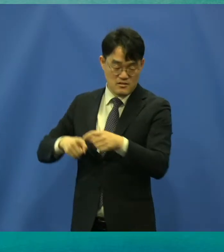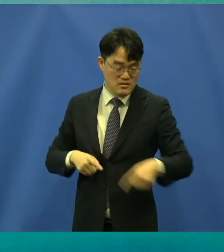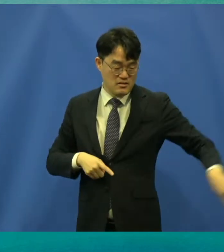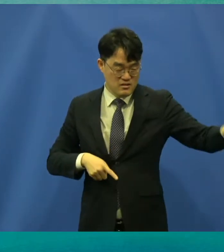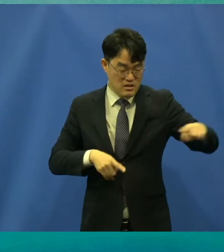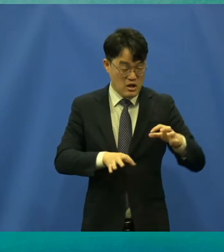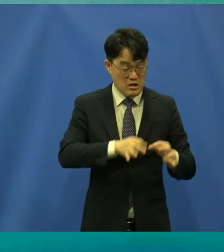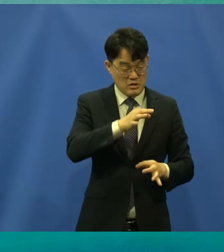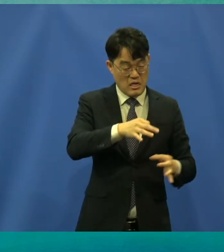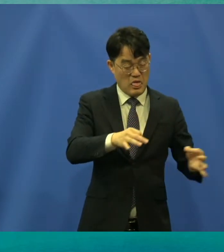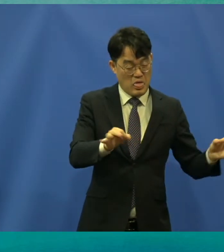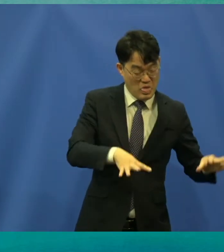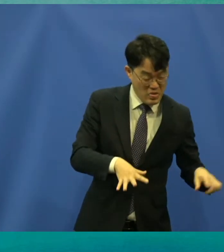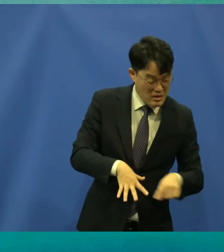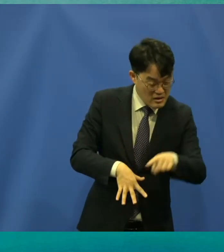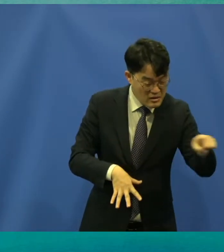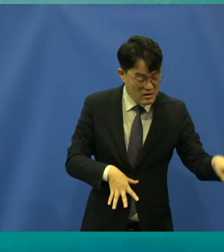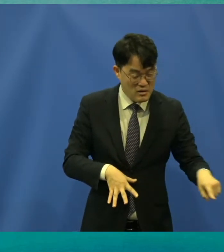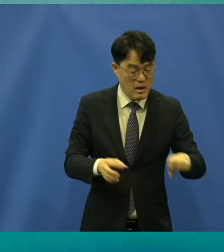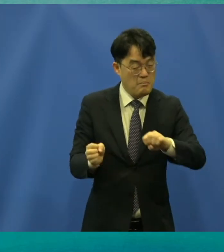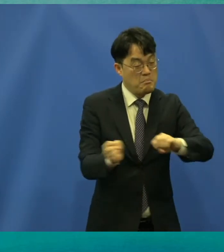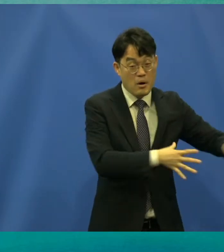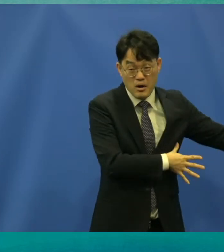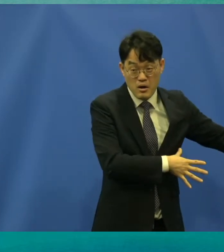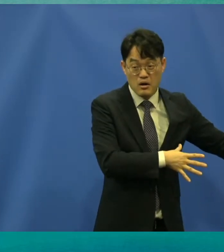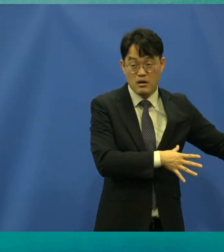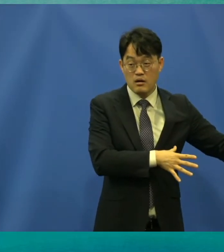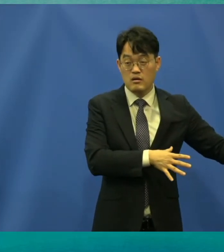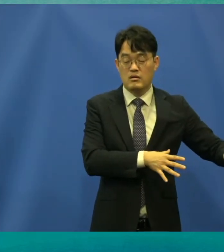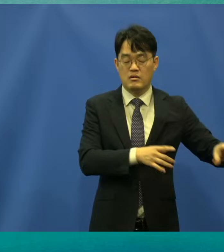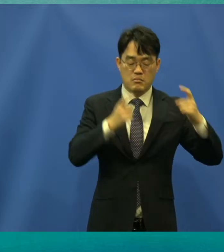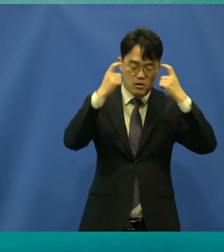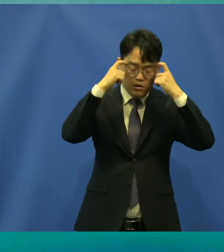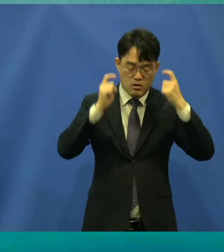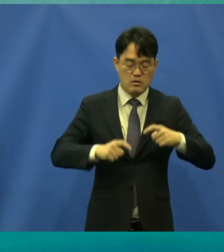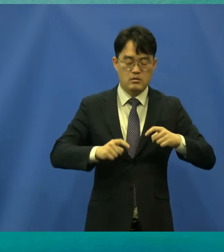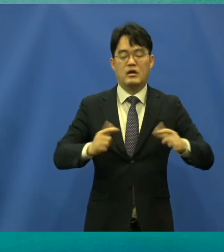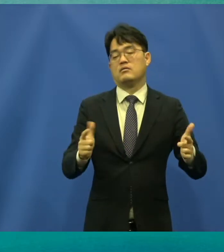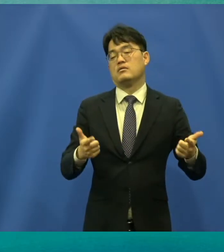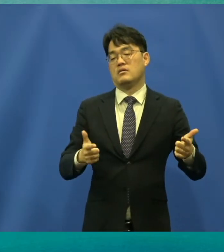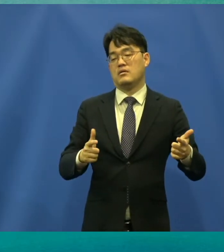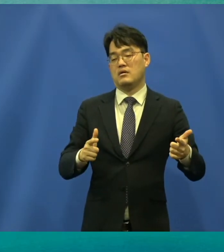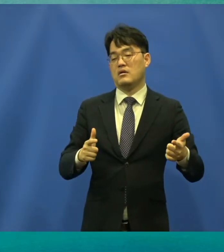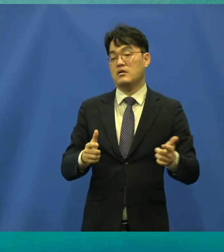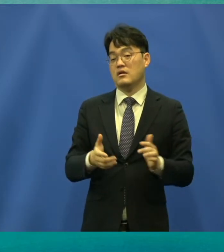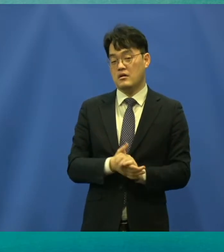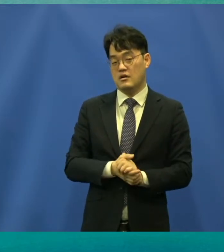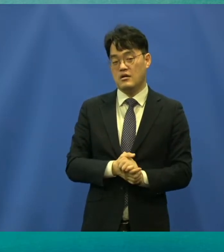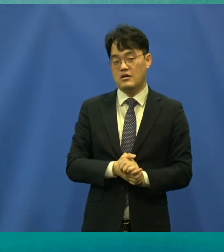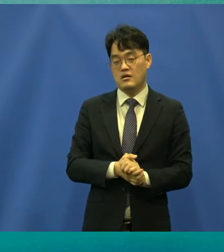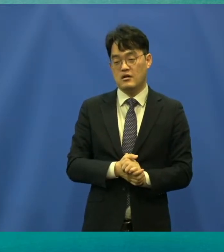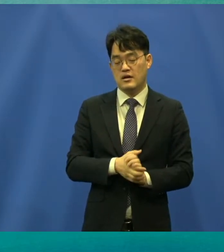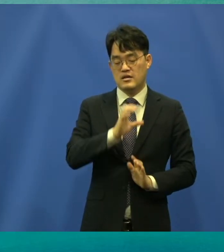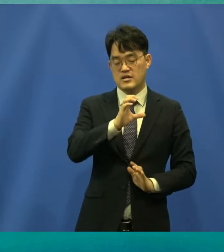C.S. 루이스도 그런 말을 했습니다. 영원하지 않는 것은 영원히 무용지물이다.